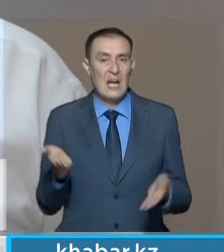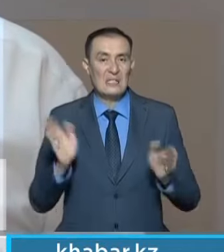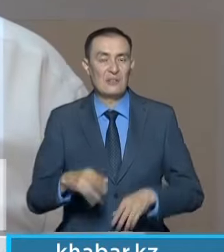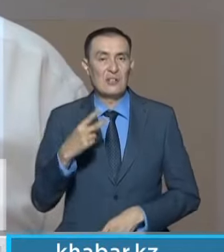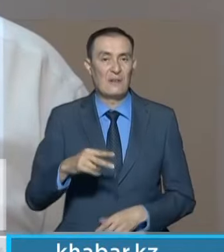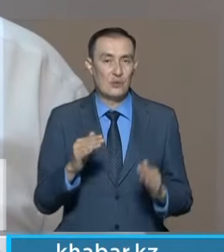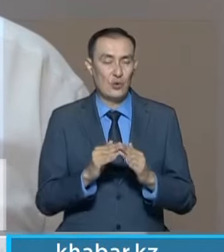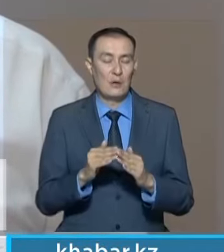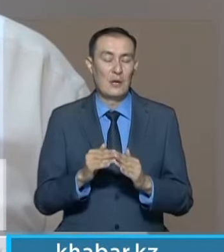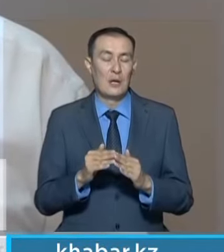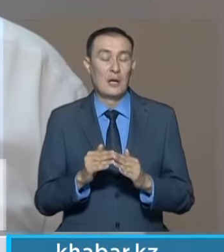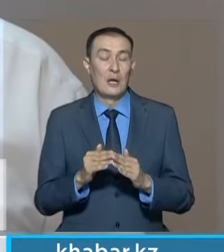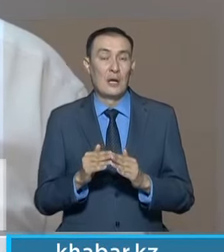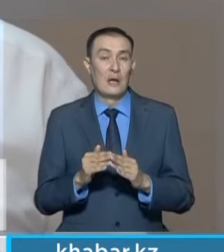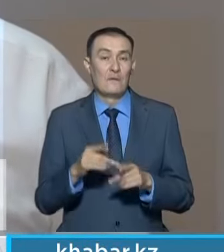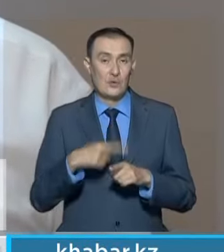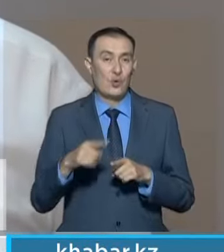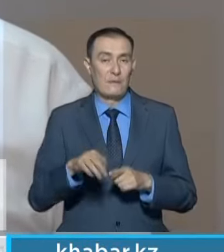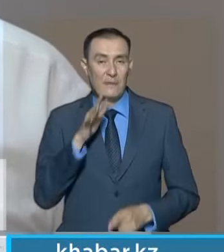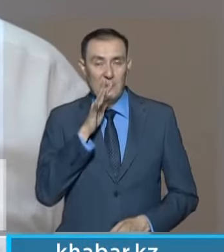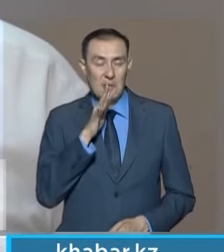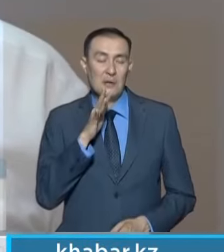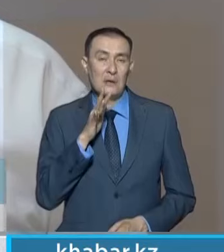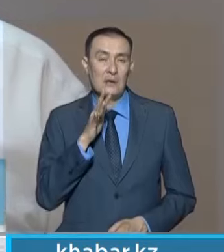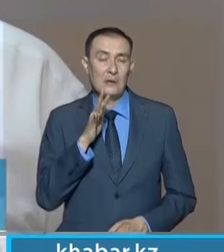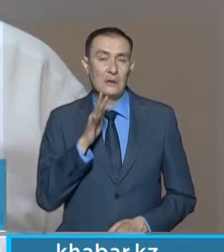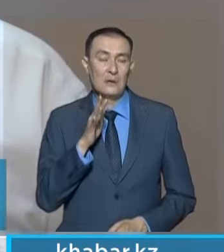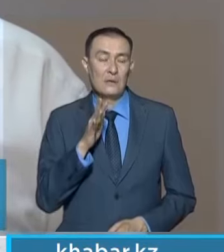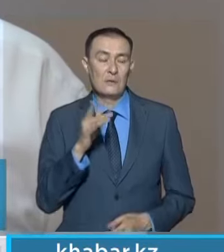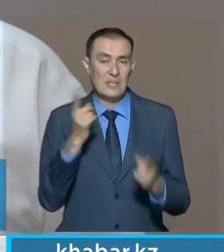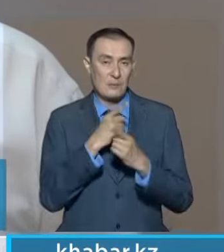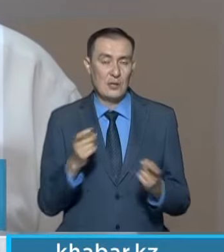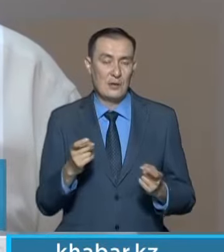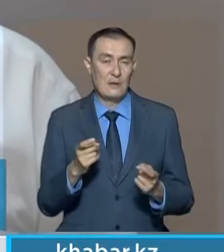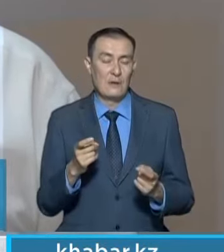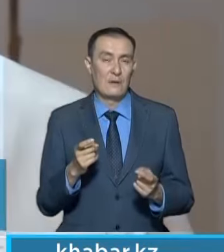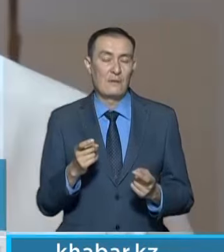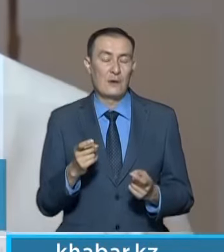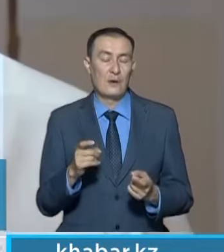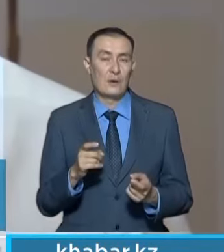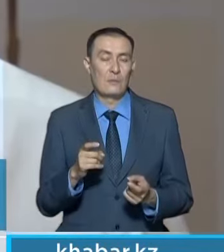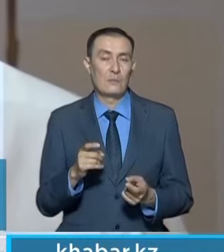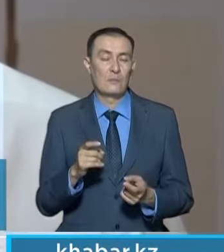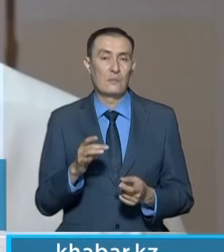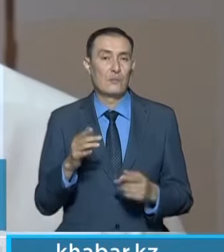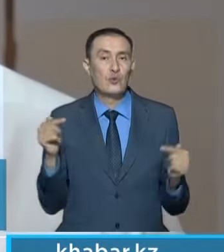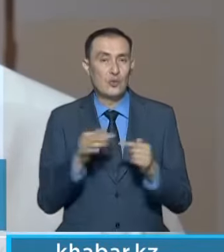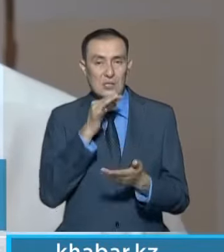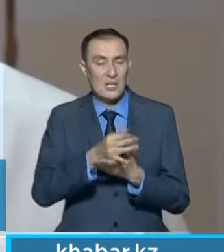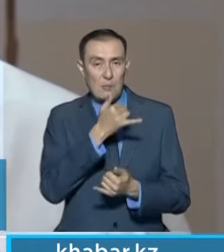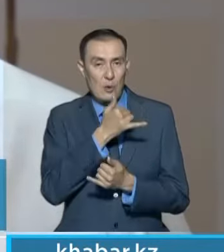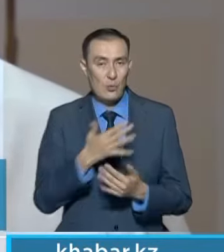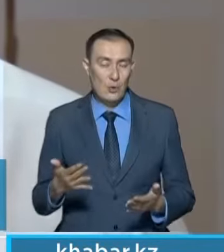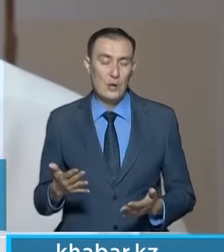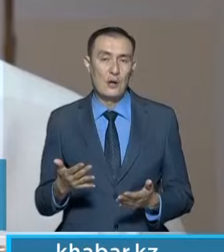23 дома работы будут выполнены в ближайшее время, как сообщили, значит, в пресс-службе ТО Петропавловской тепловой сети. Пояснить причину не могу. Это,